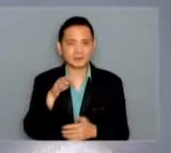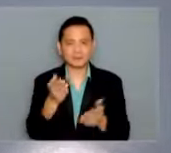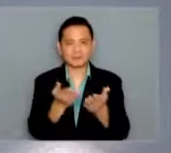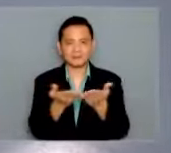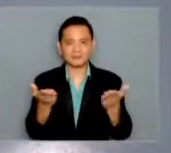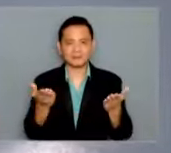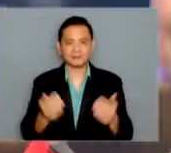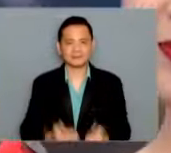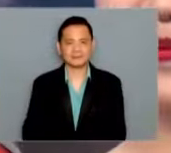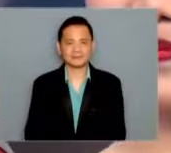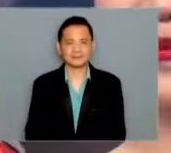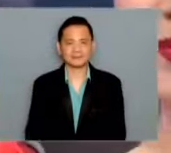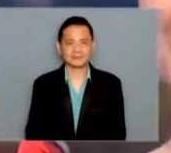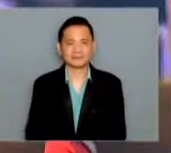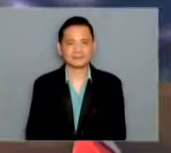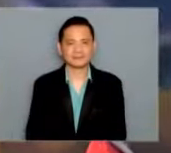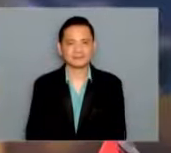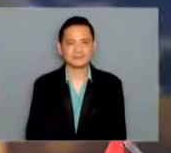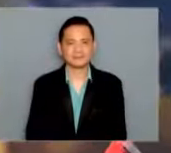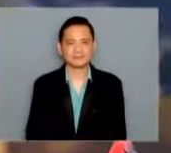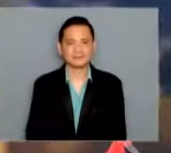kapatid!